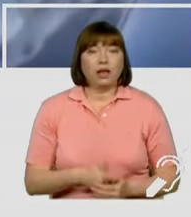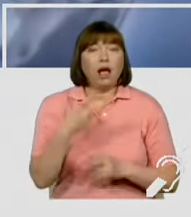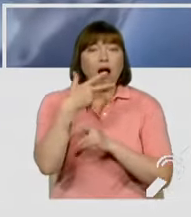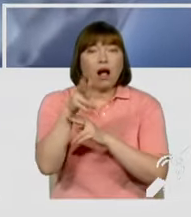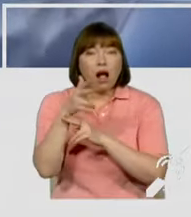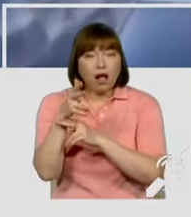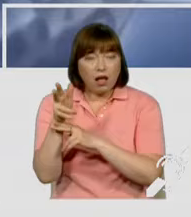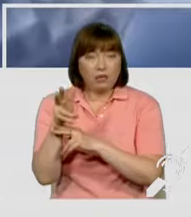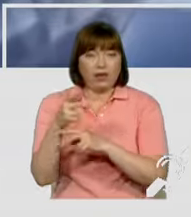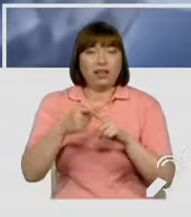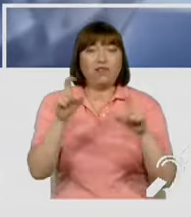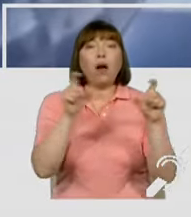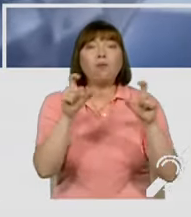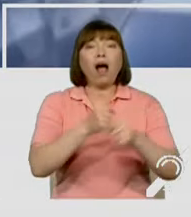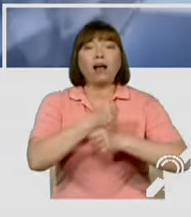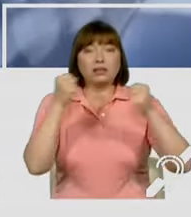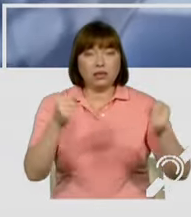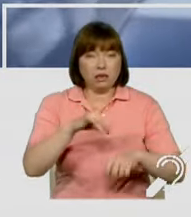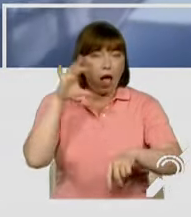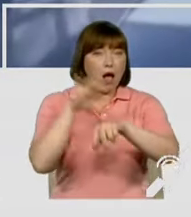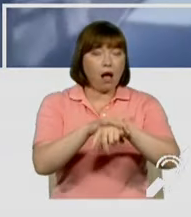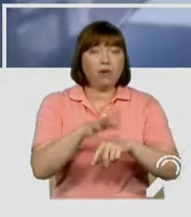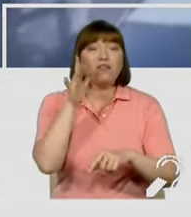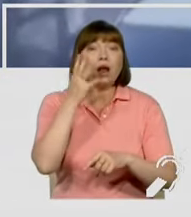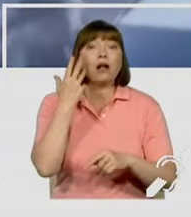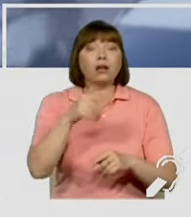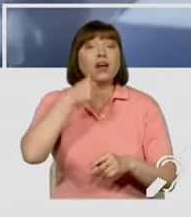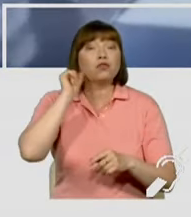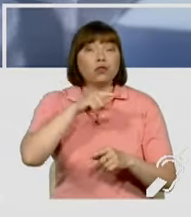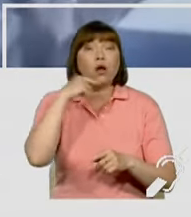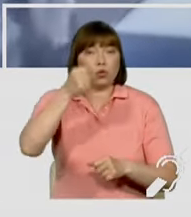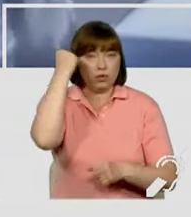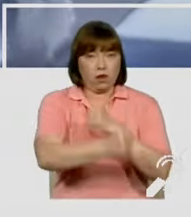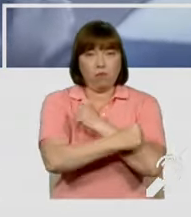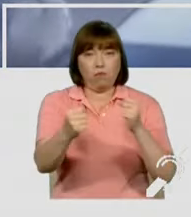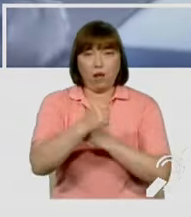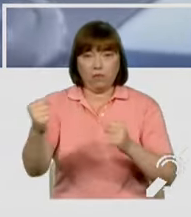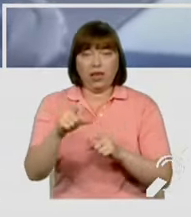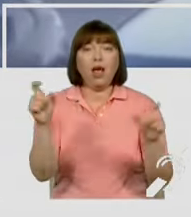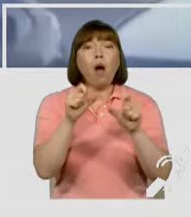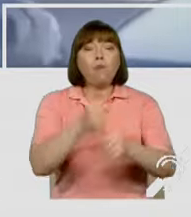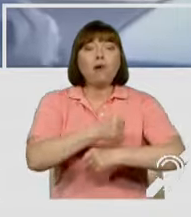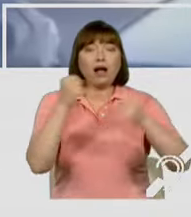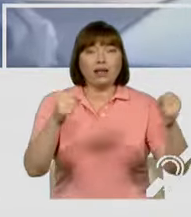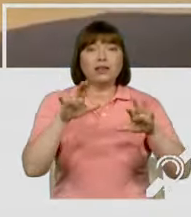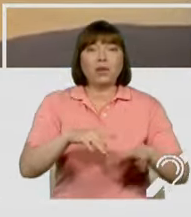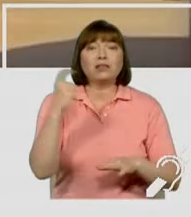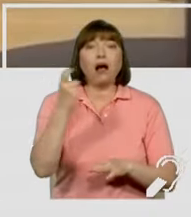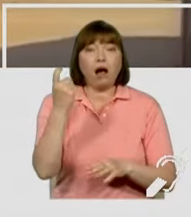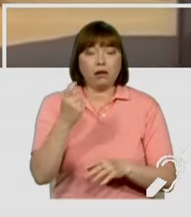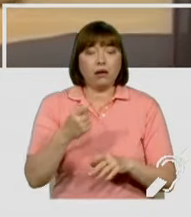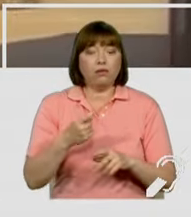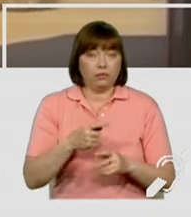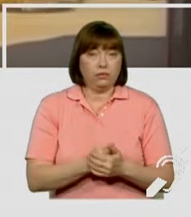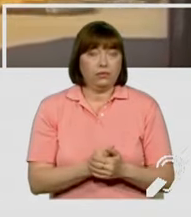Camerele de supraveghere ale unui magazin au surprins momentul atacului de ieri al rușilor asupra unui centru comercial din Kharkov, aflat într-o